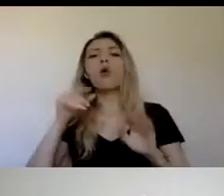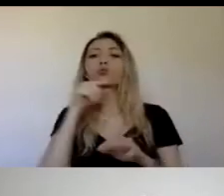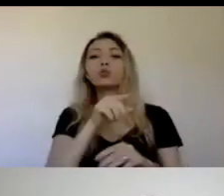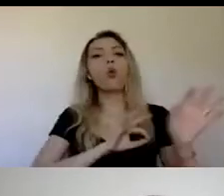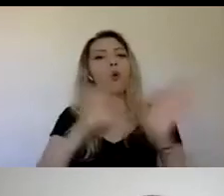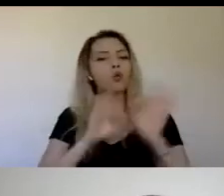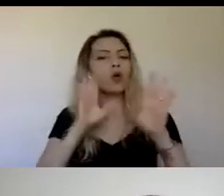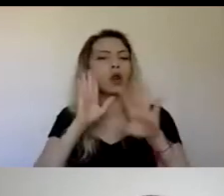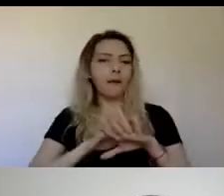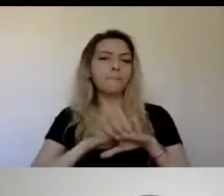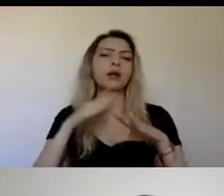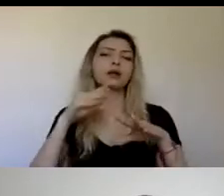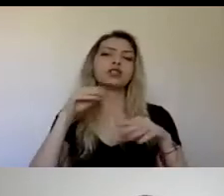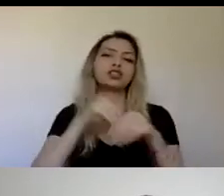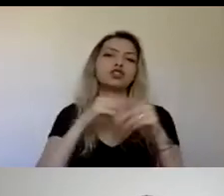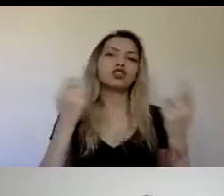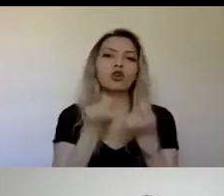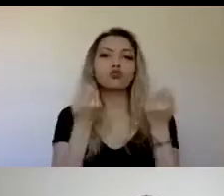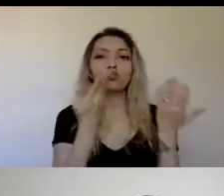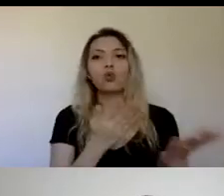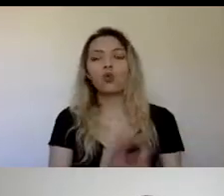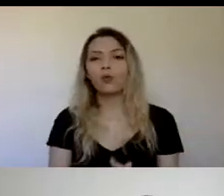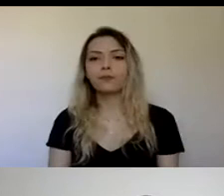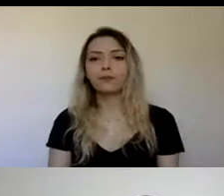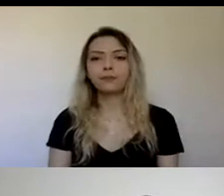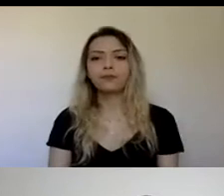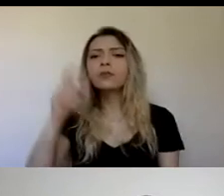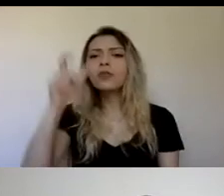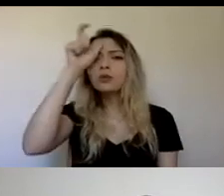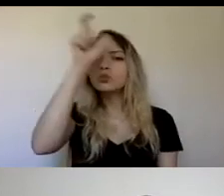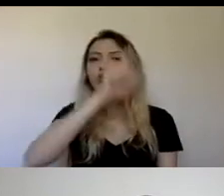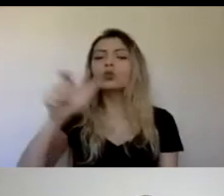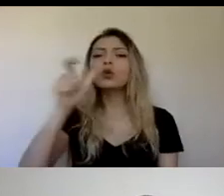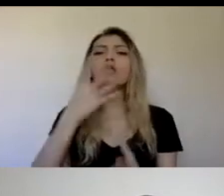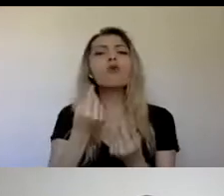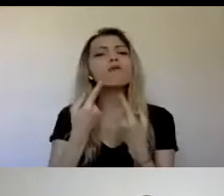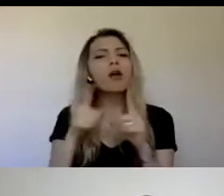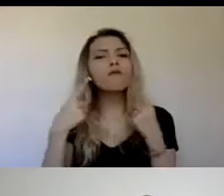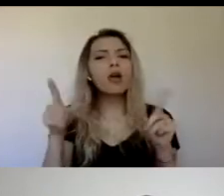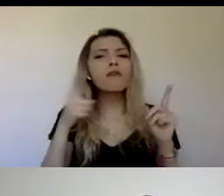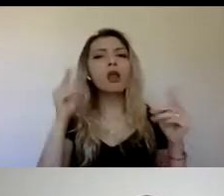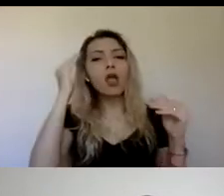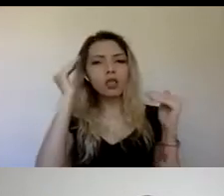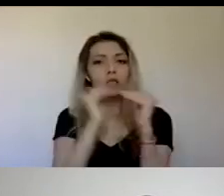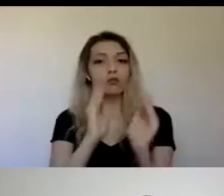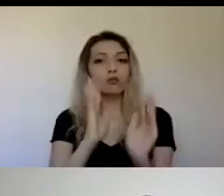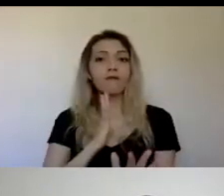şekilde. Türkiye'de pek çok anlaşmaya bu şekilde